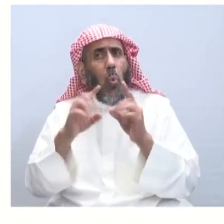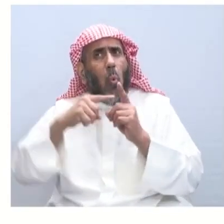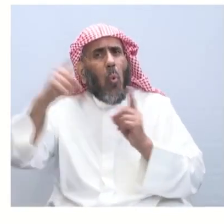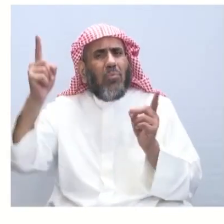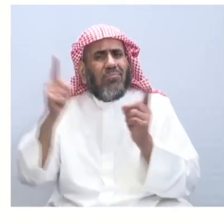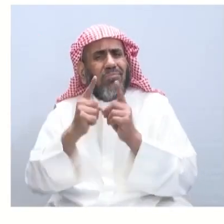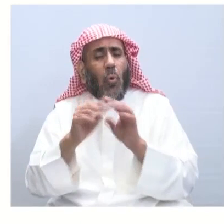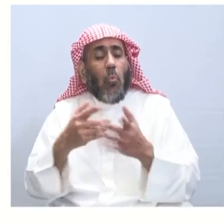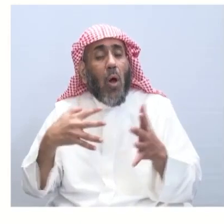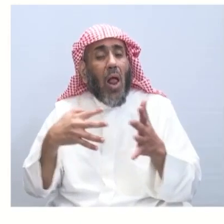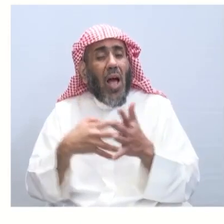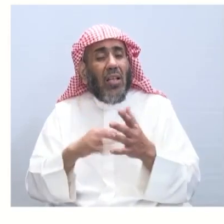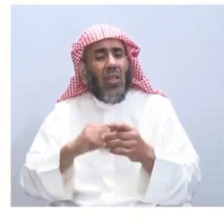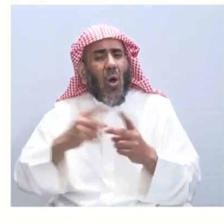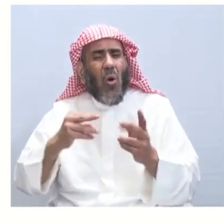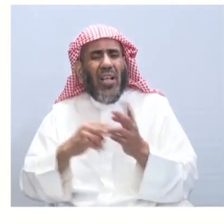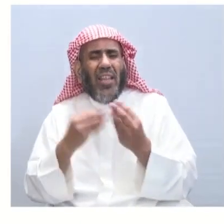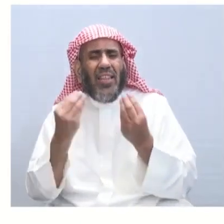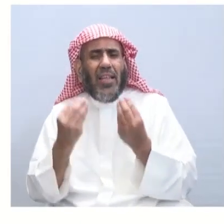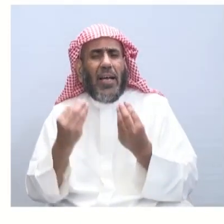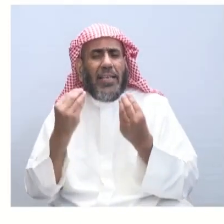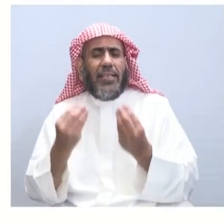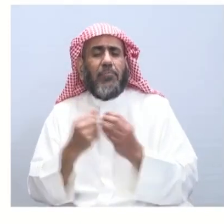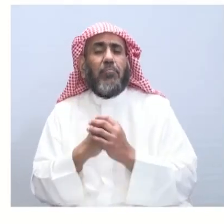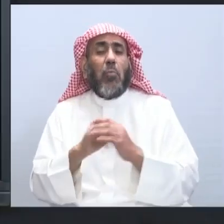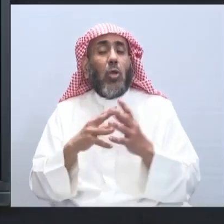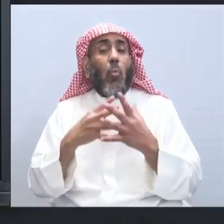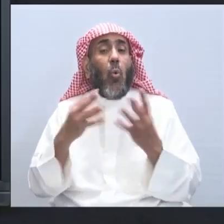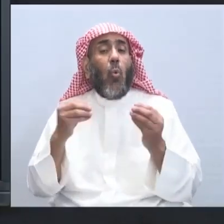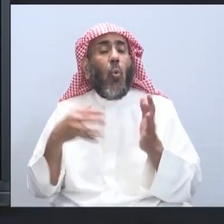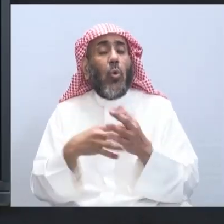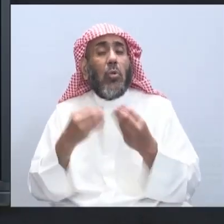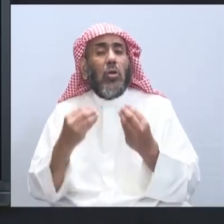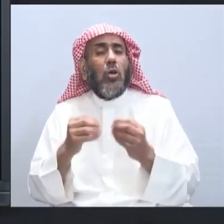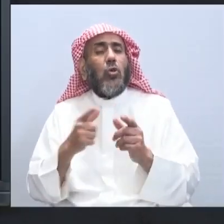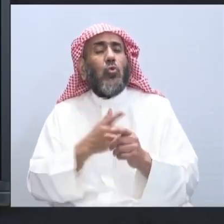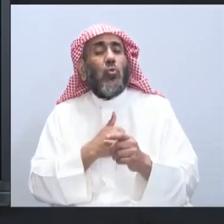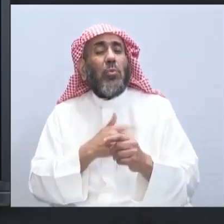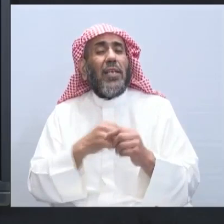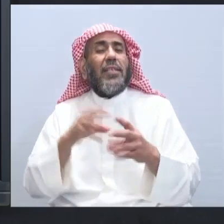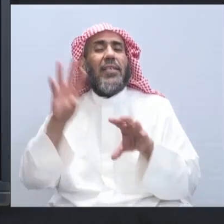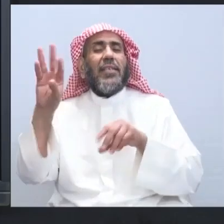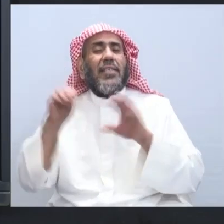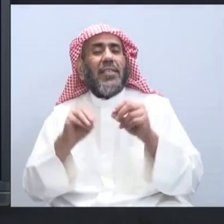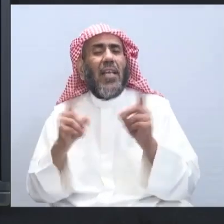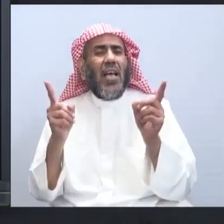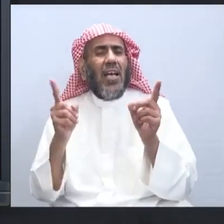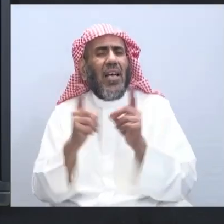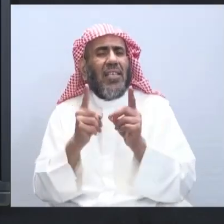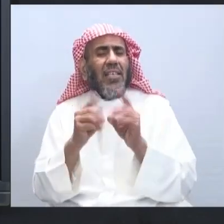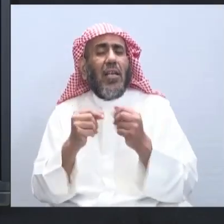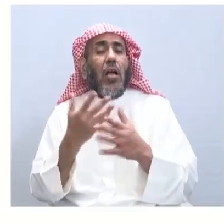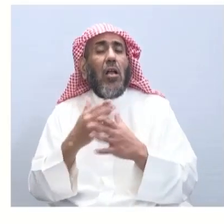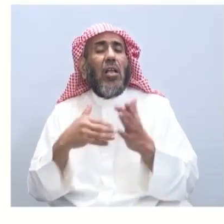الطول تقوم على حدث او احداث قليله يعني لا تقوم احداث كثيره لذلك سميت قصه قصيره على حدث او